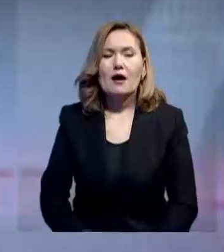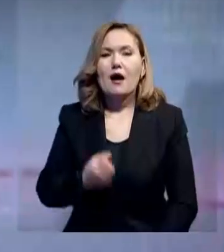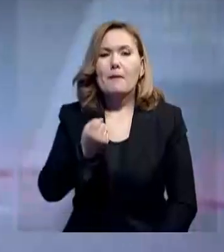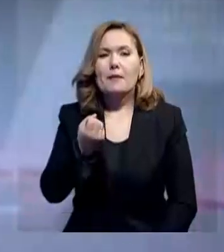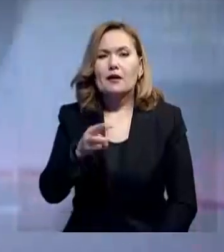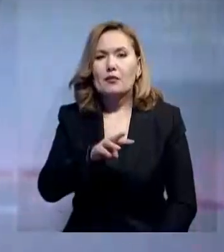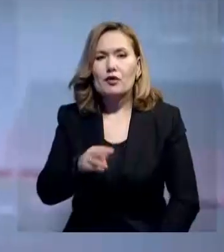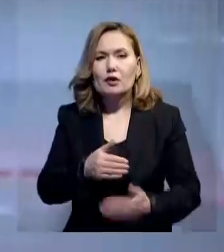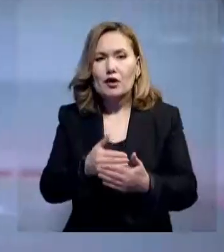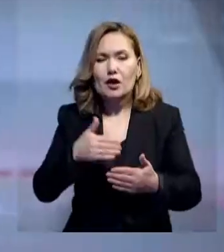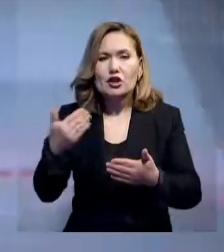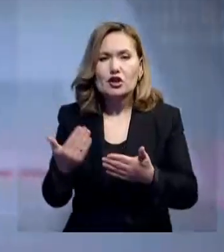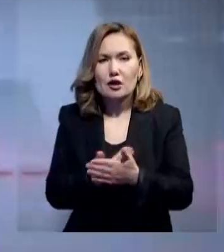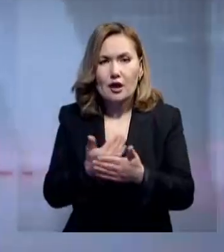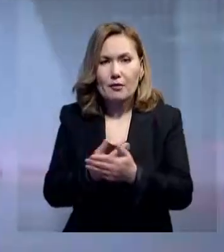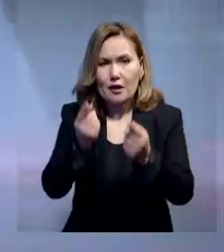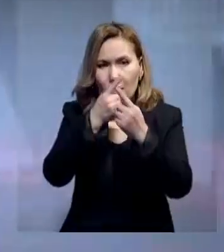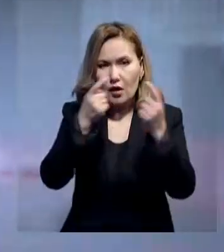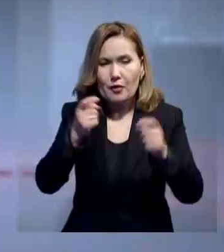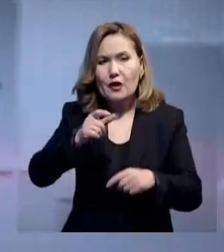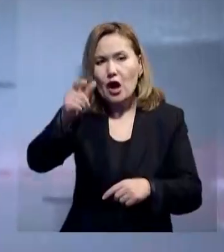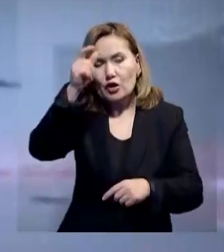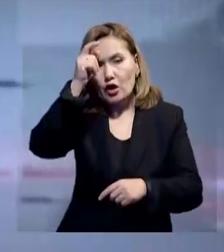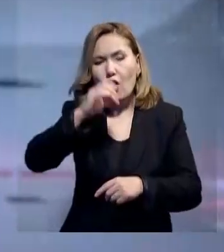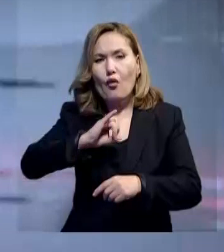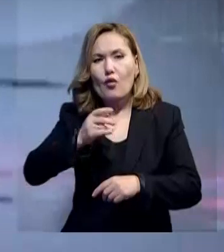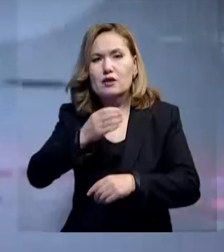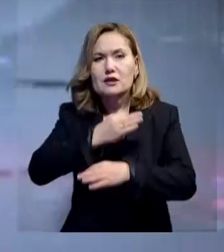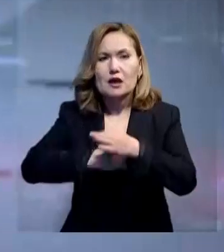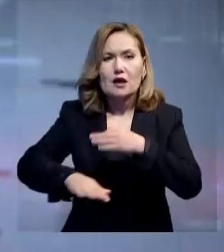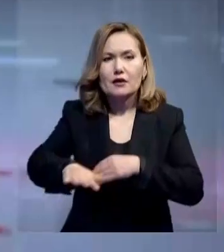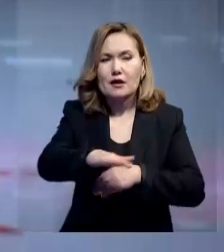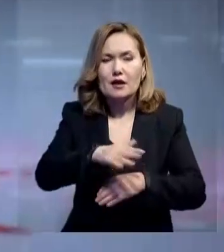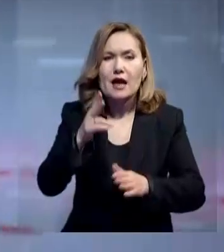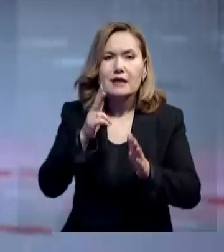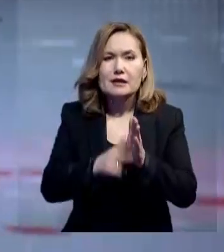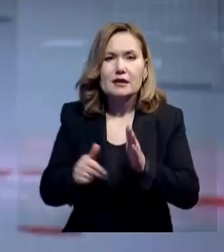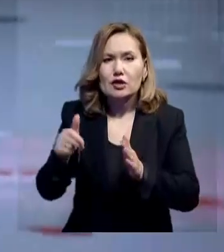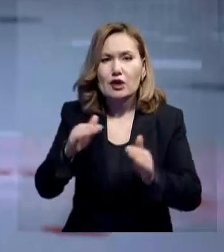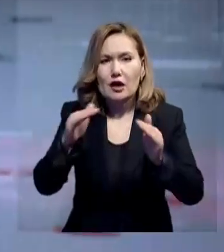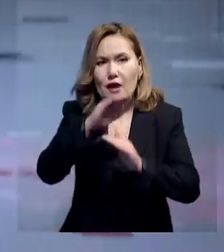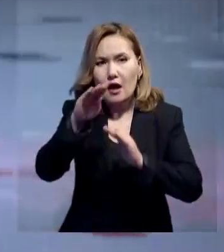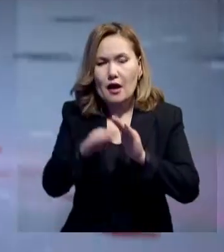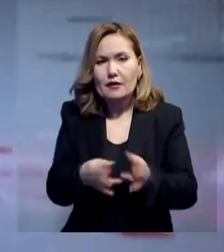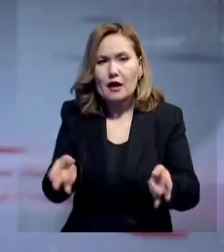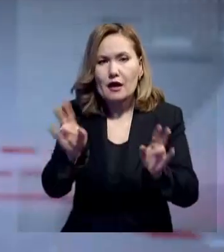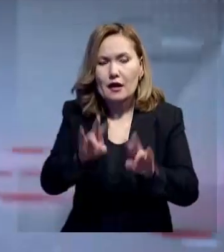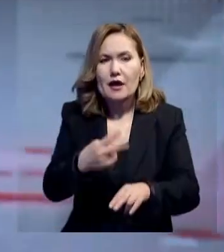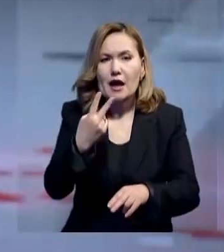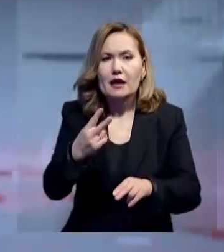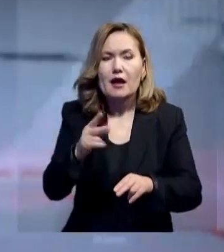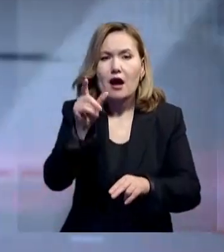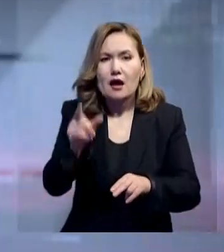Бірер минут бұрын жаңа ақпарат келіп түсті. Түркияның оңтүстік шығысында Қахраман Марашта 80 сағат үйінді астында жатқан екі